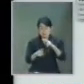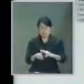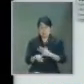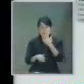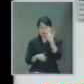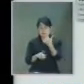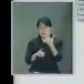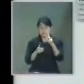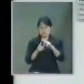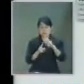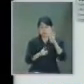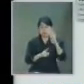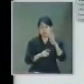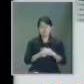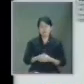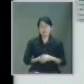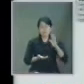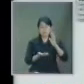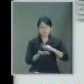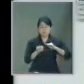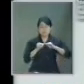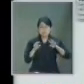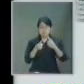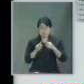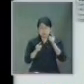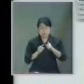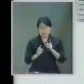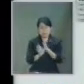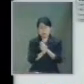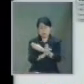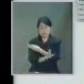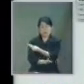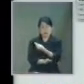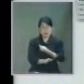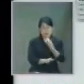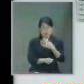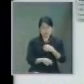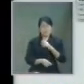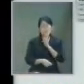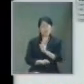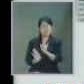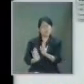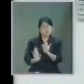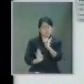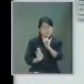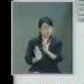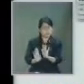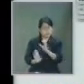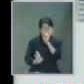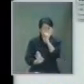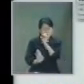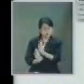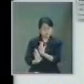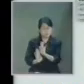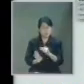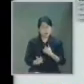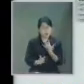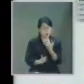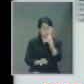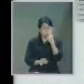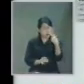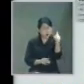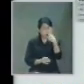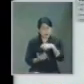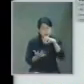แต่ความจริงเนี่ยเข้ามาให้ผมแล้วผมบอกอย่าเพิ่งเปิดอย่าเพิ่งเปิดจะจับขโมยไปบอกก่อนก็เส